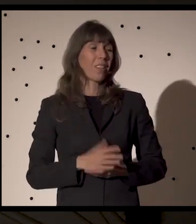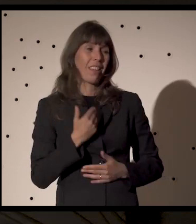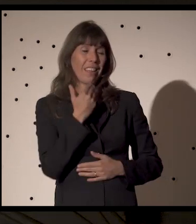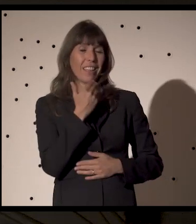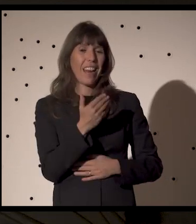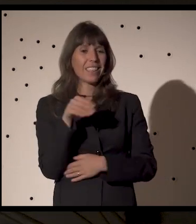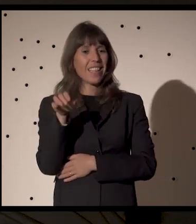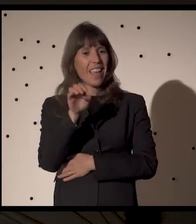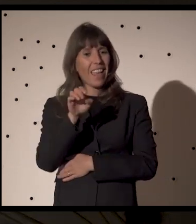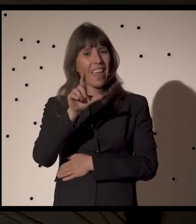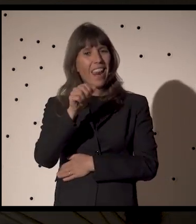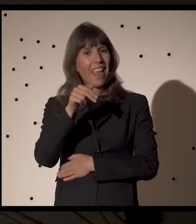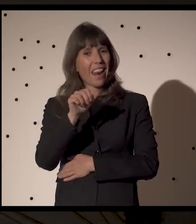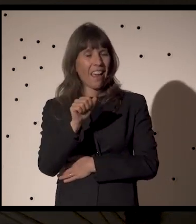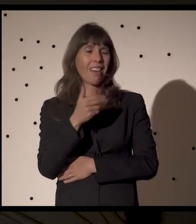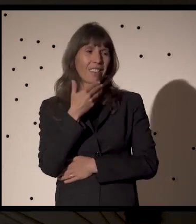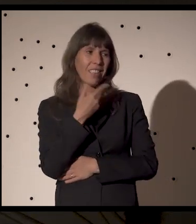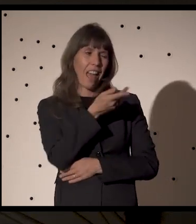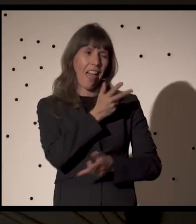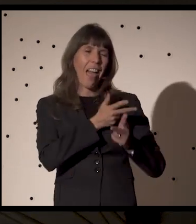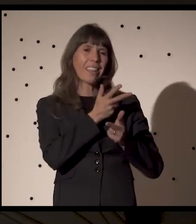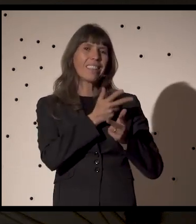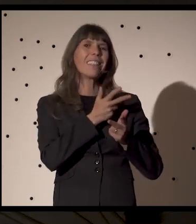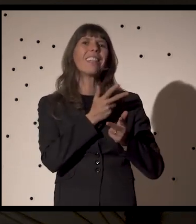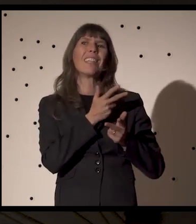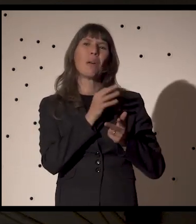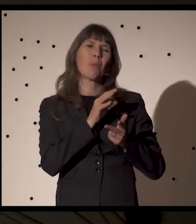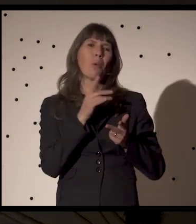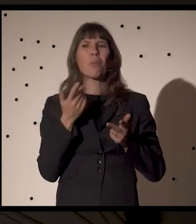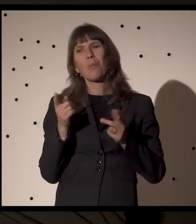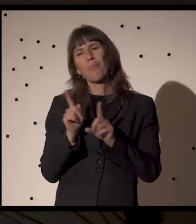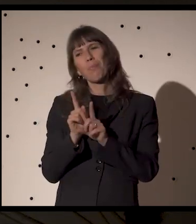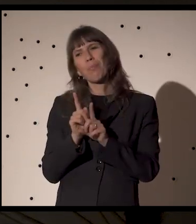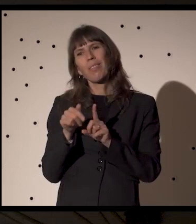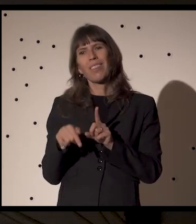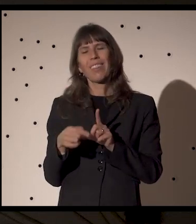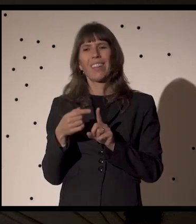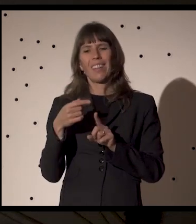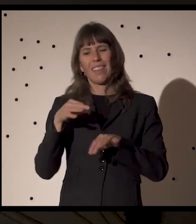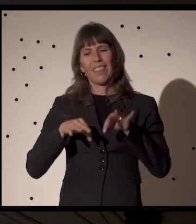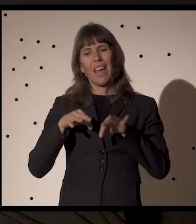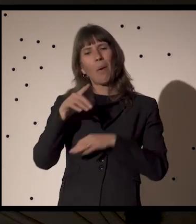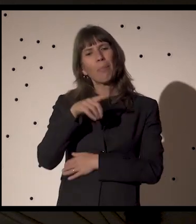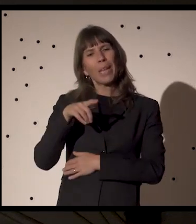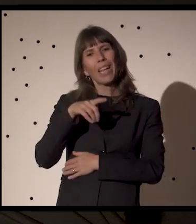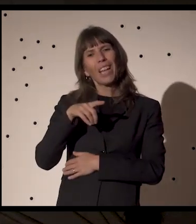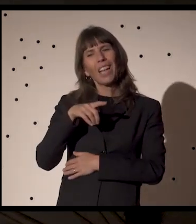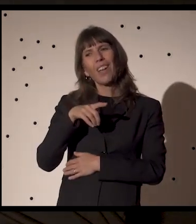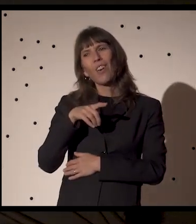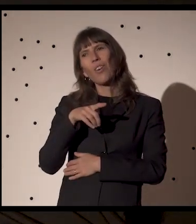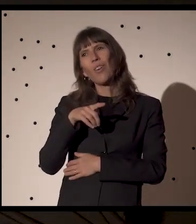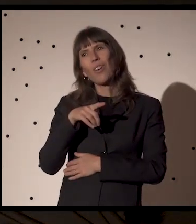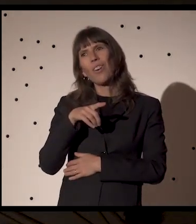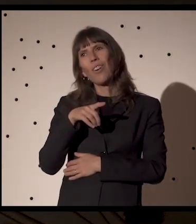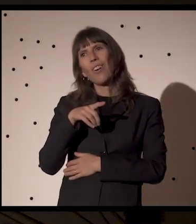per il ruolo che hai sottolineato del piccolo nella nell'importanza che svolge nella